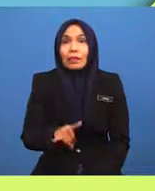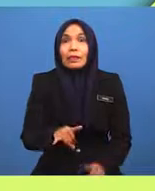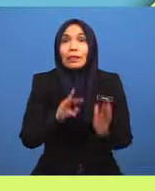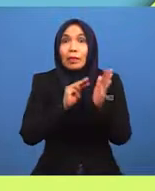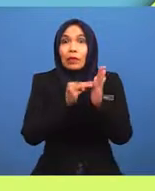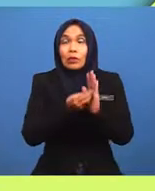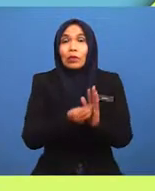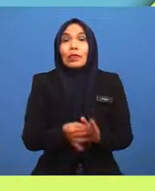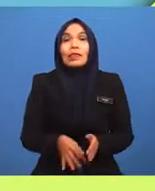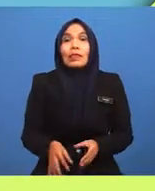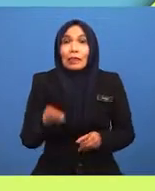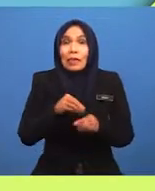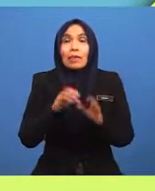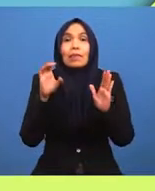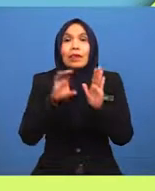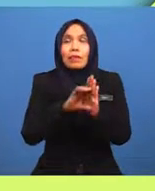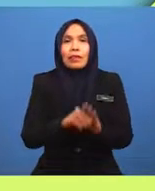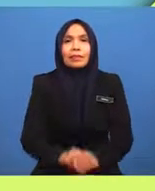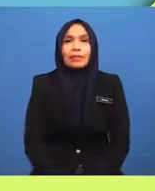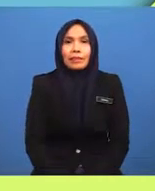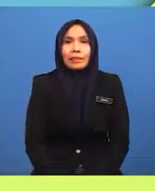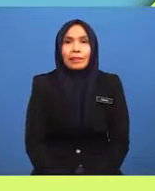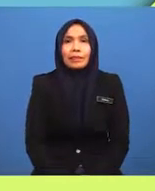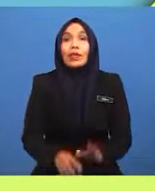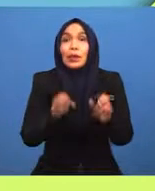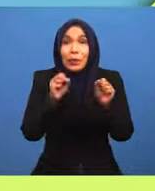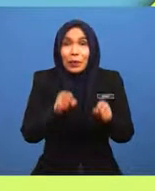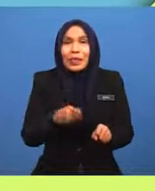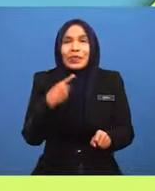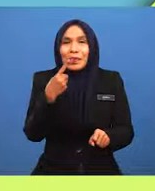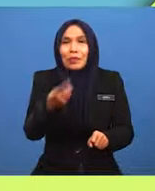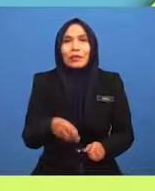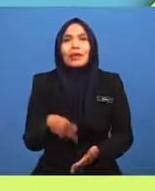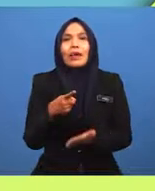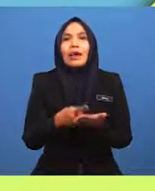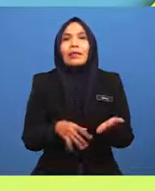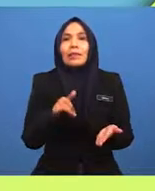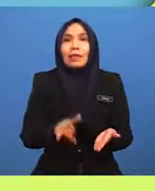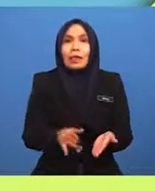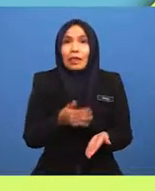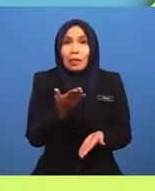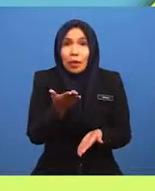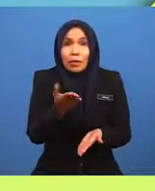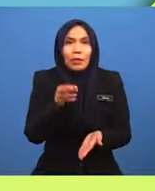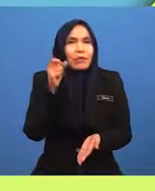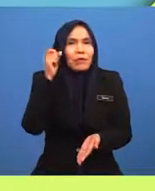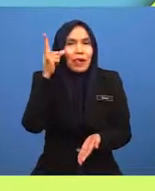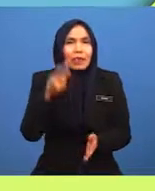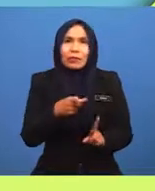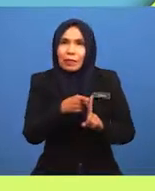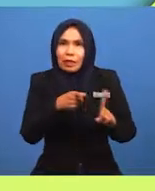yang ditunjukkan? Boleh tak sebutkan apa yang kamu faham